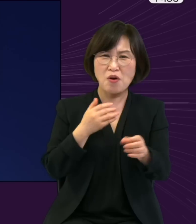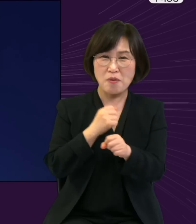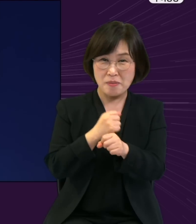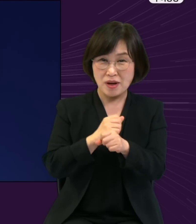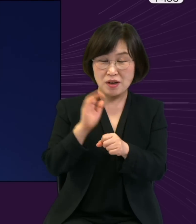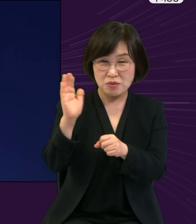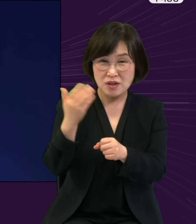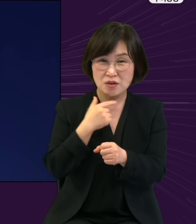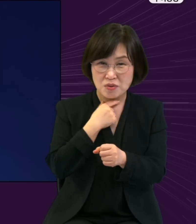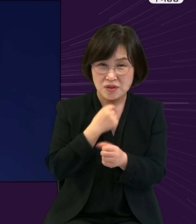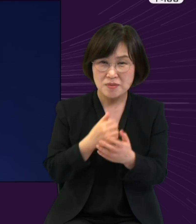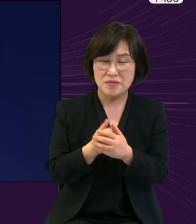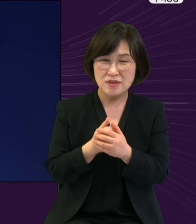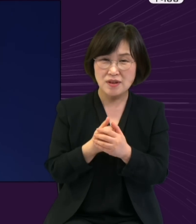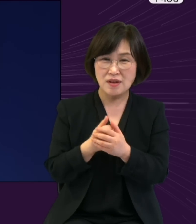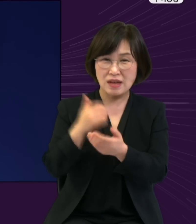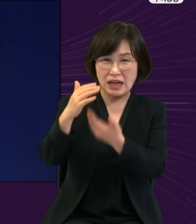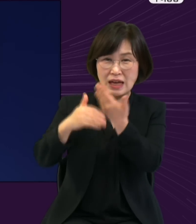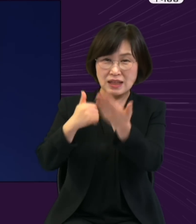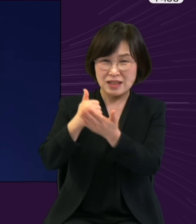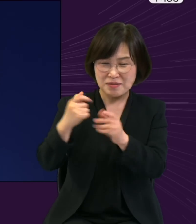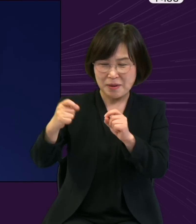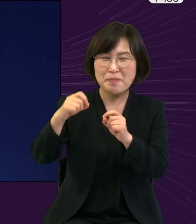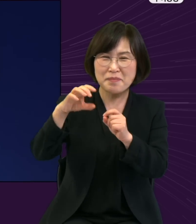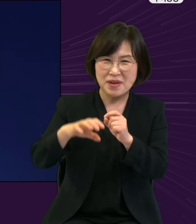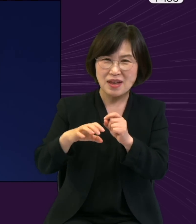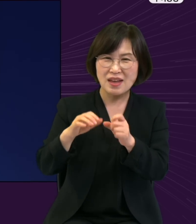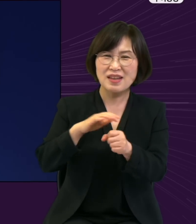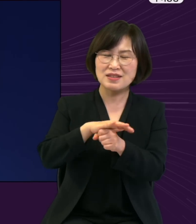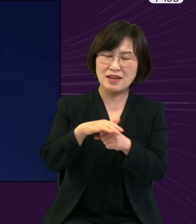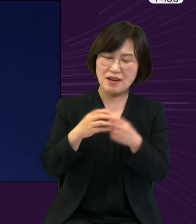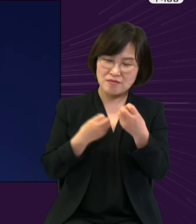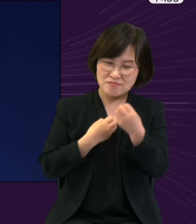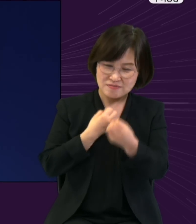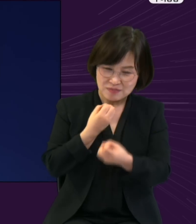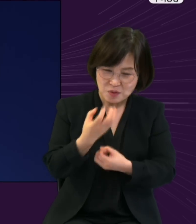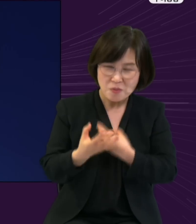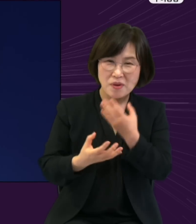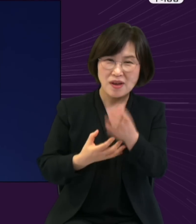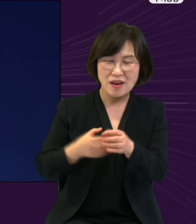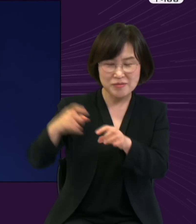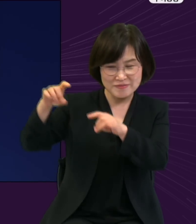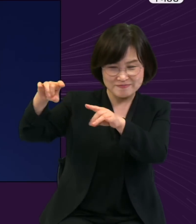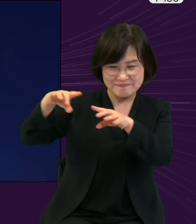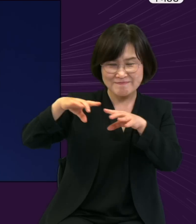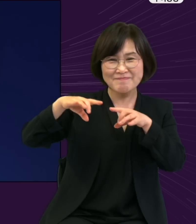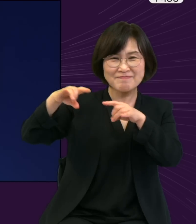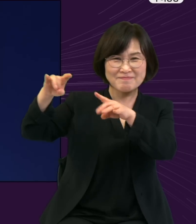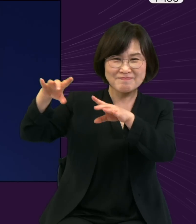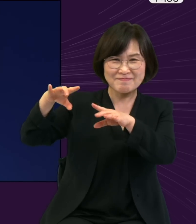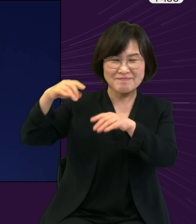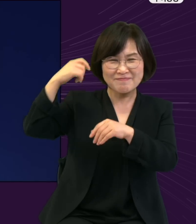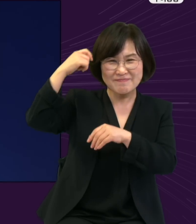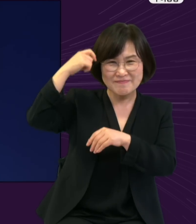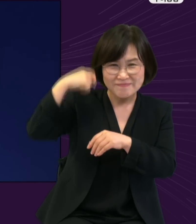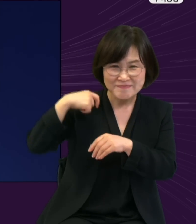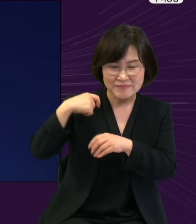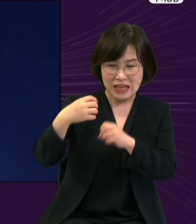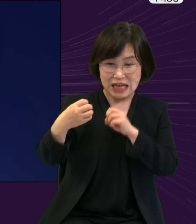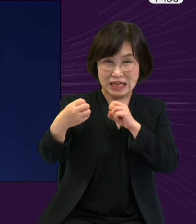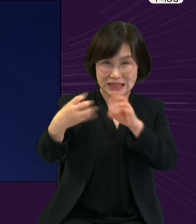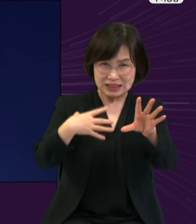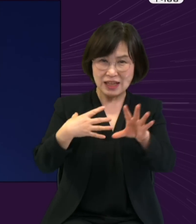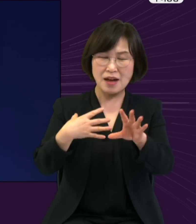여러분, 하나님 앞에 사랑을 고백하고 그 하나님의 사랑을 느끼고 하나님이 주신 응답의 기쁨이 임할